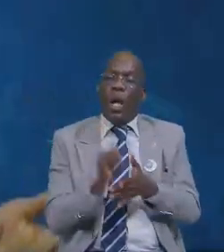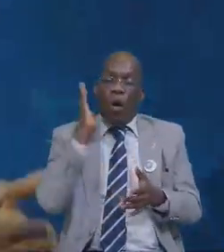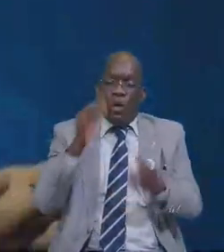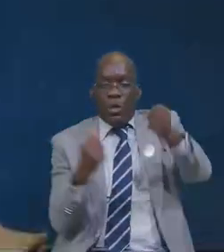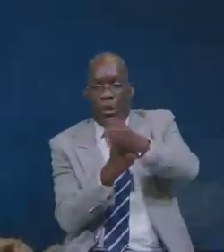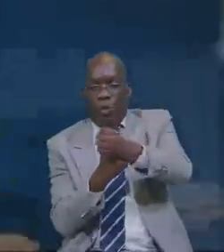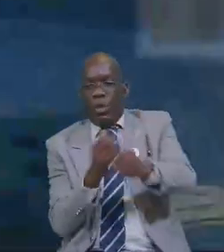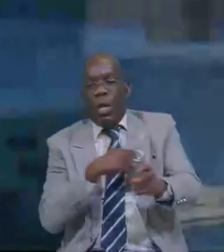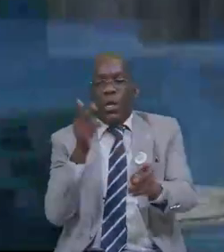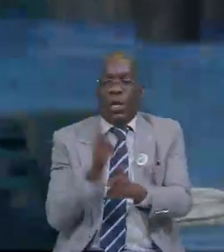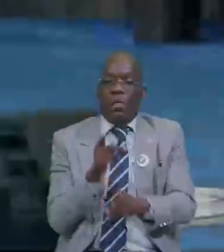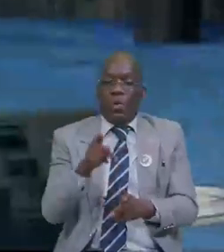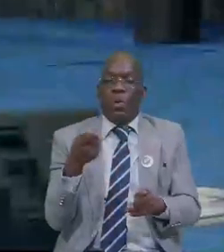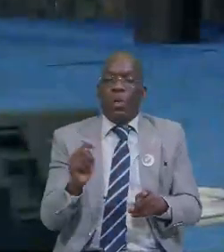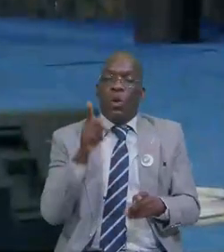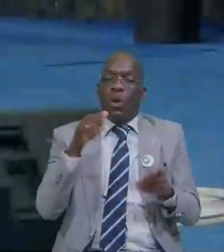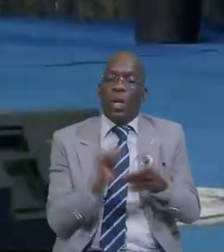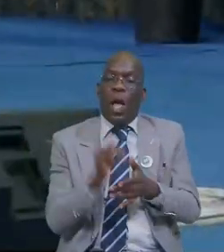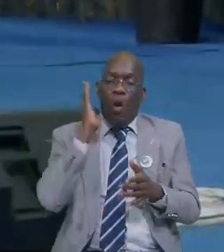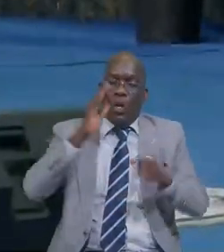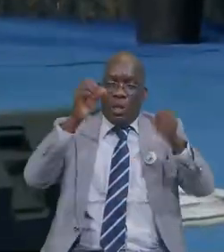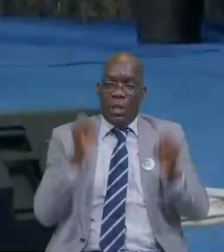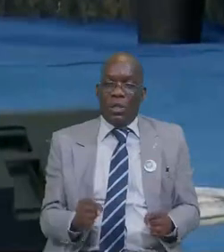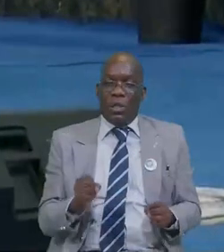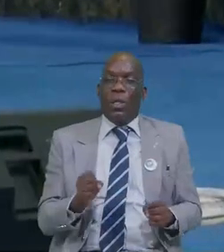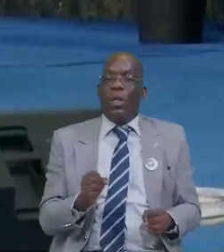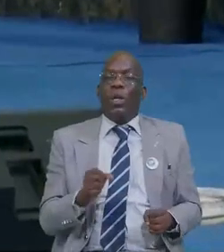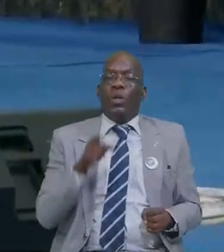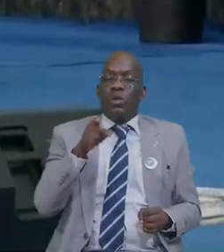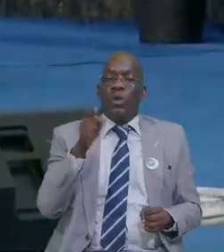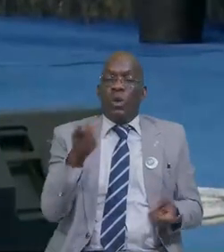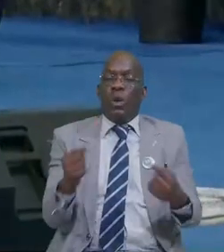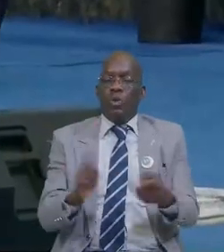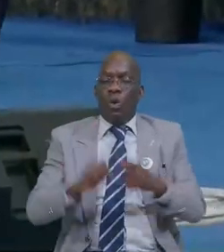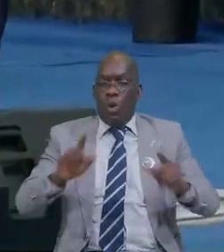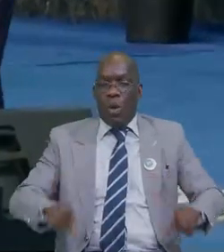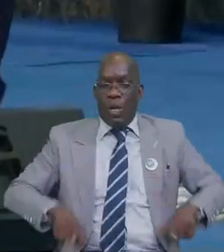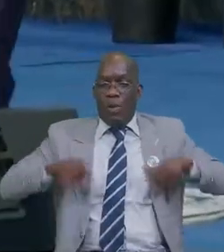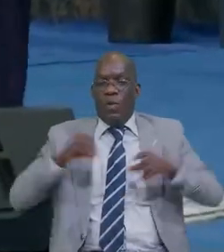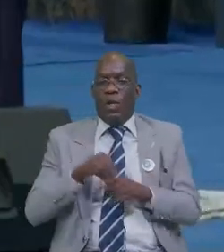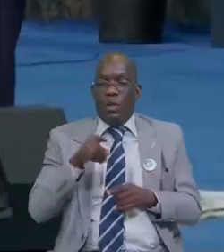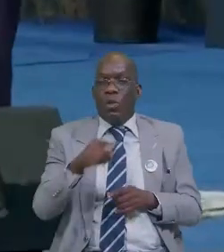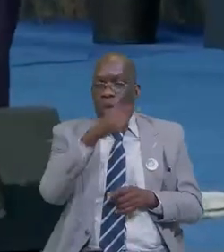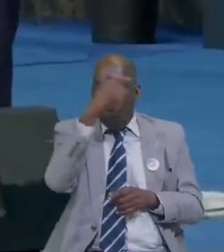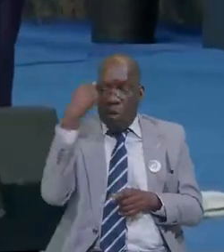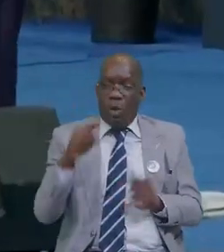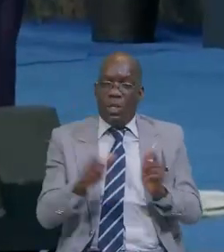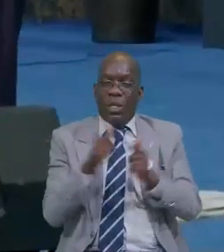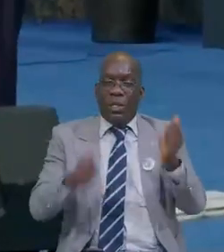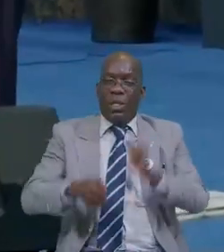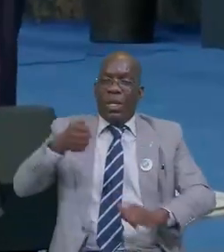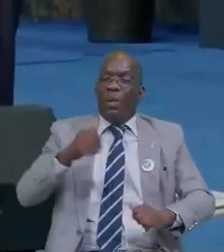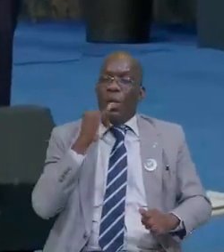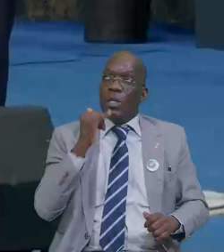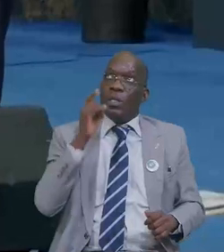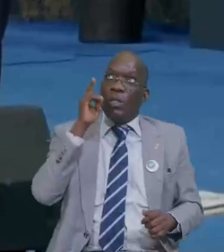va te soutenir, celui qui va te fortifier, il vient demeurer en toi. Parce que celui qui est